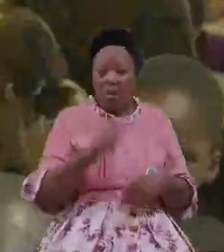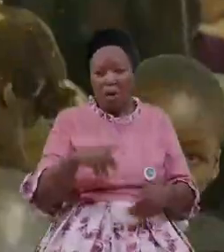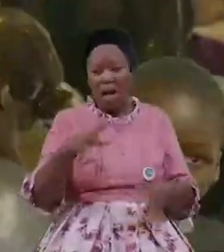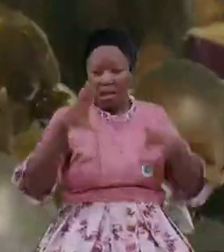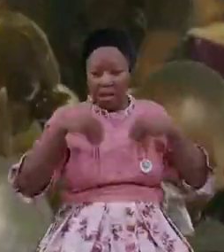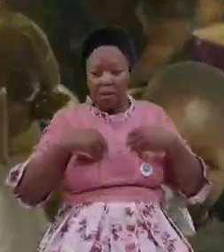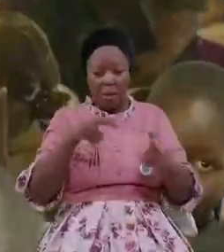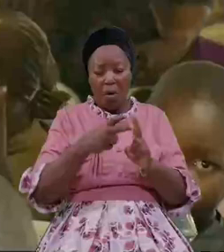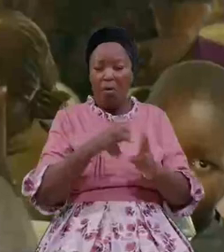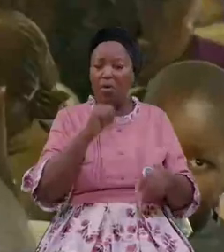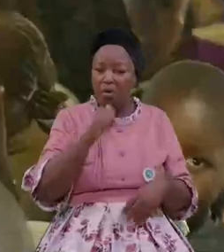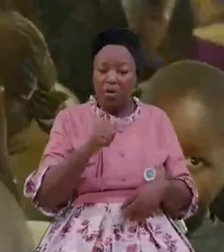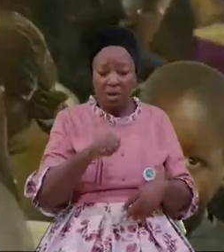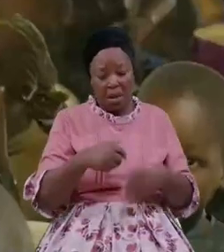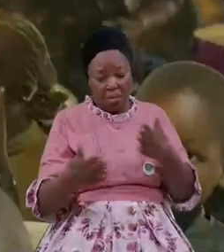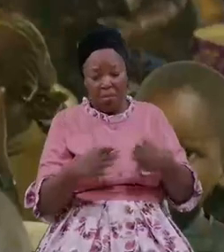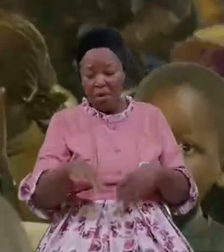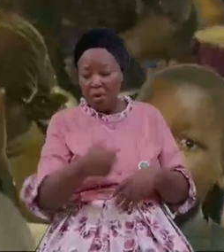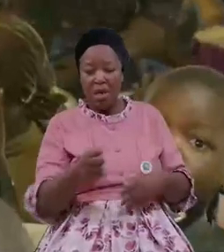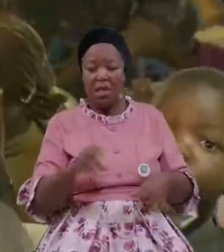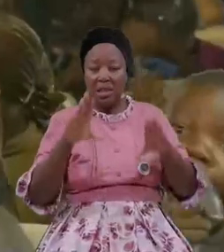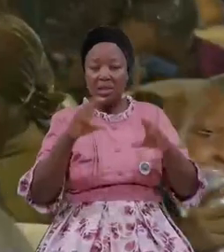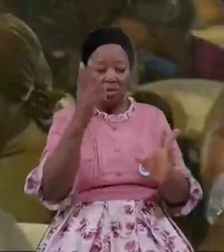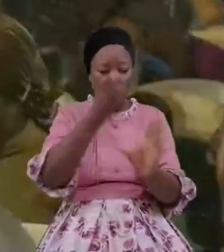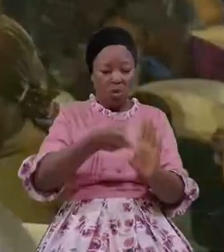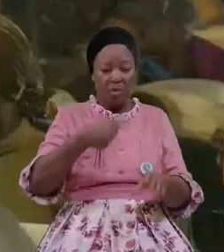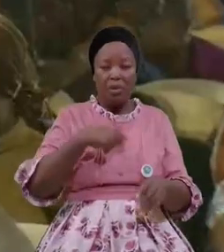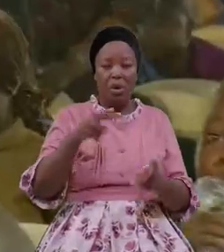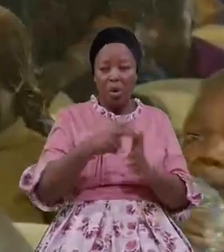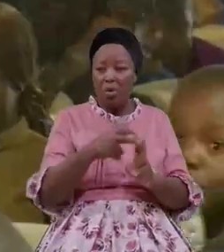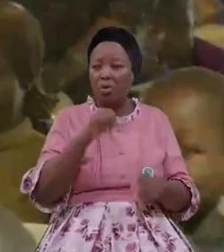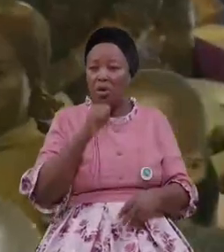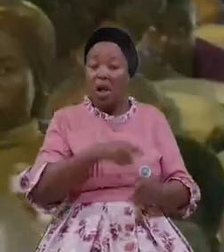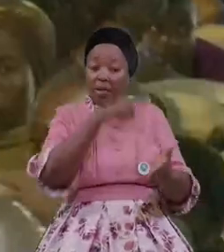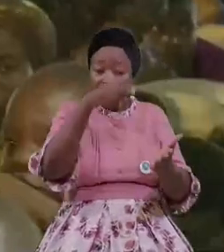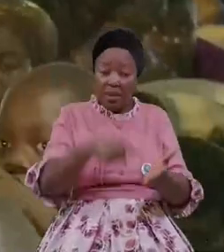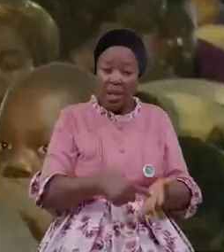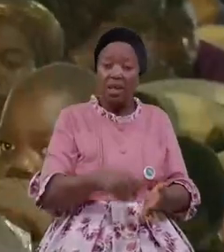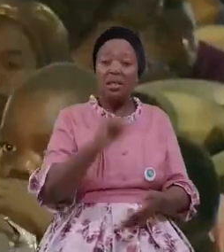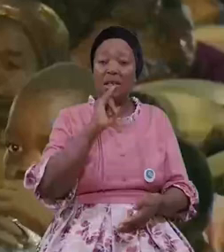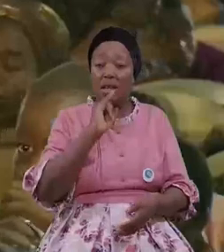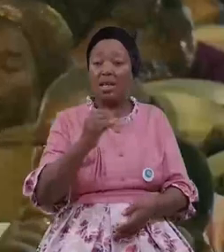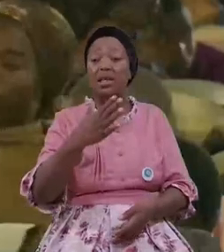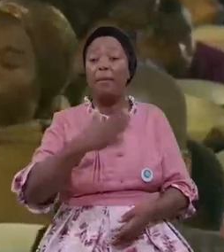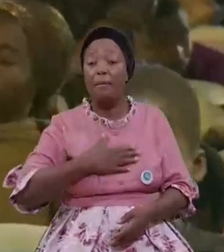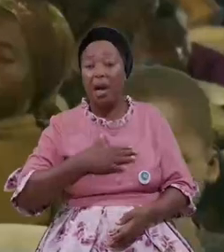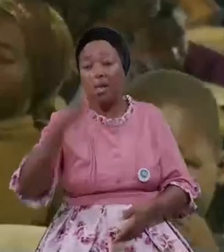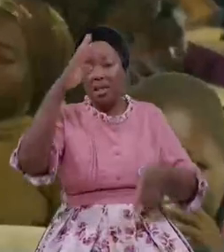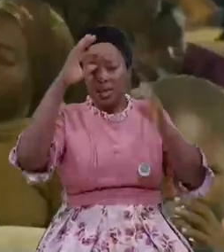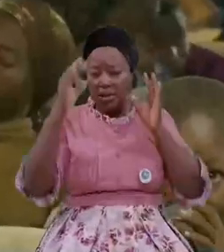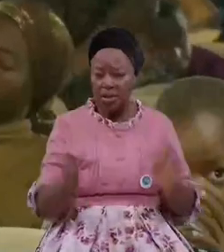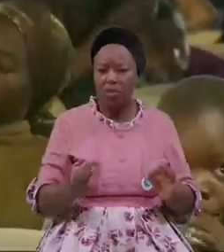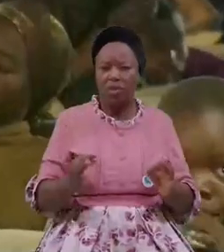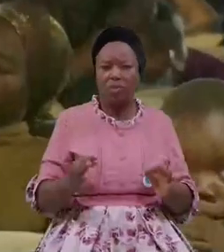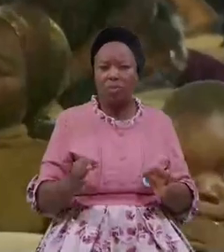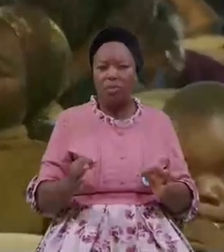pas que les autres se joig à moi ou pas voici ma décision